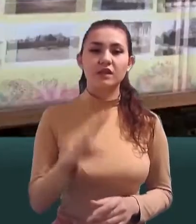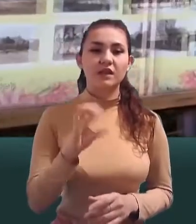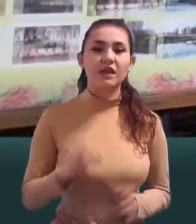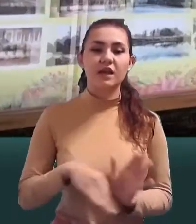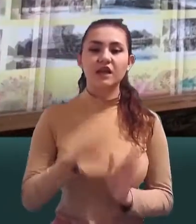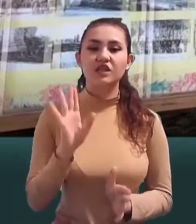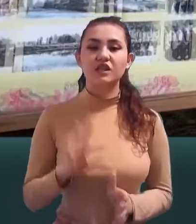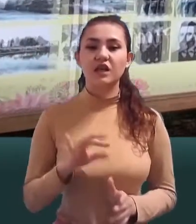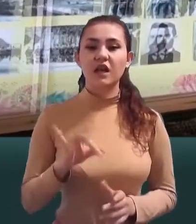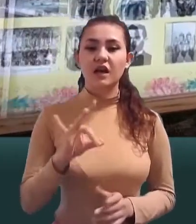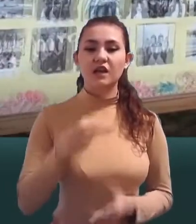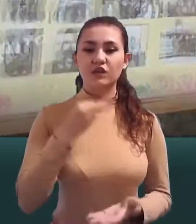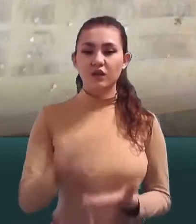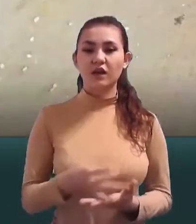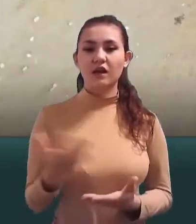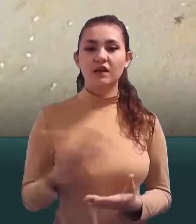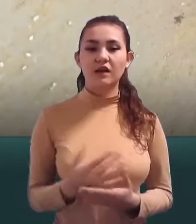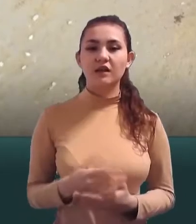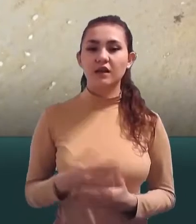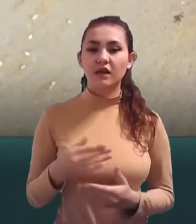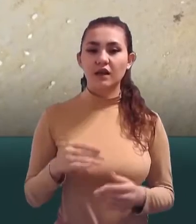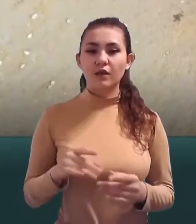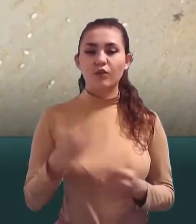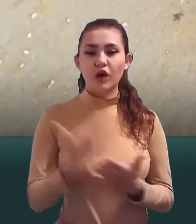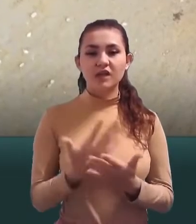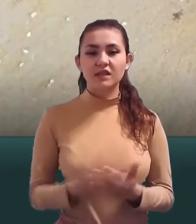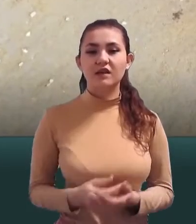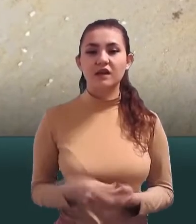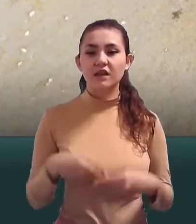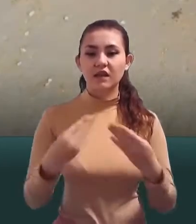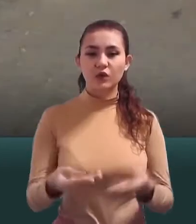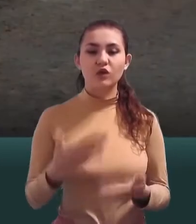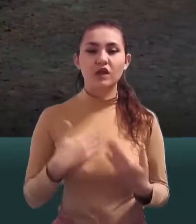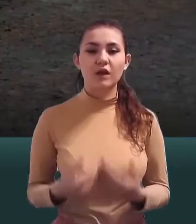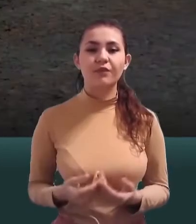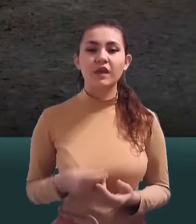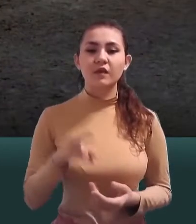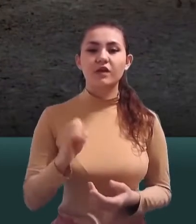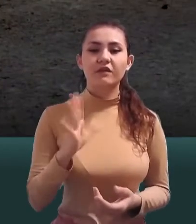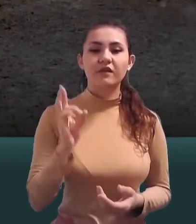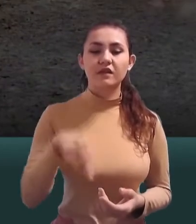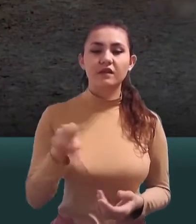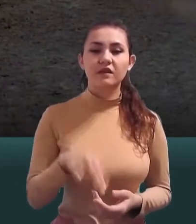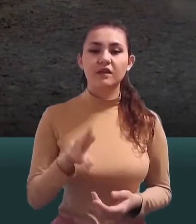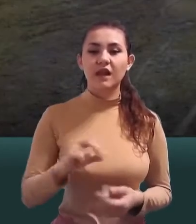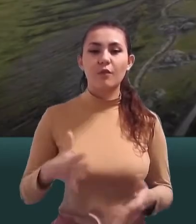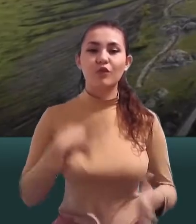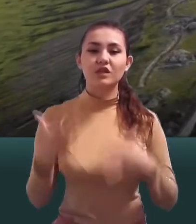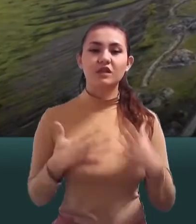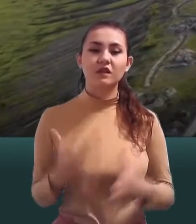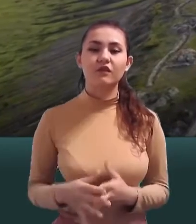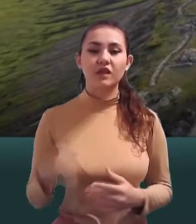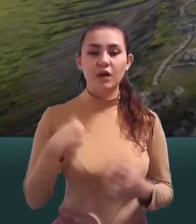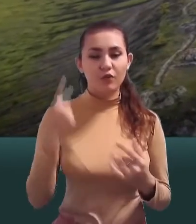результат, але ну, темпові показники все ж дають нам привід для позитиву. Я проаналізував